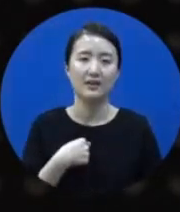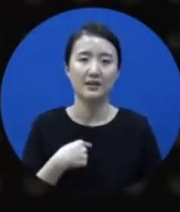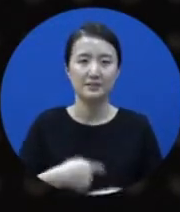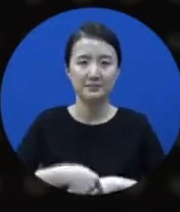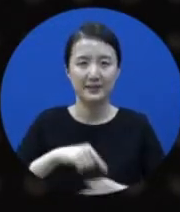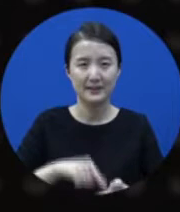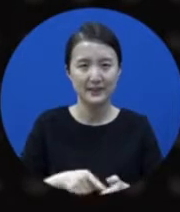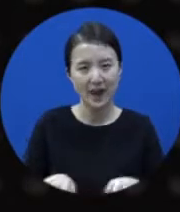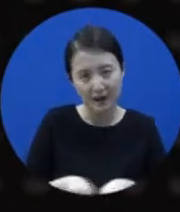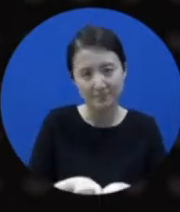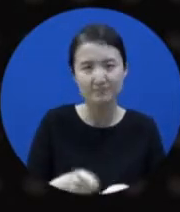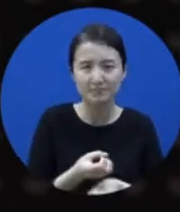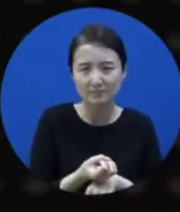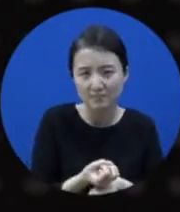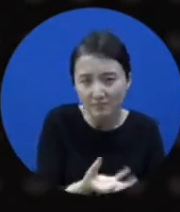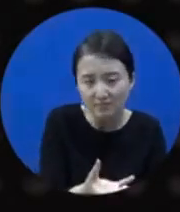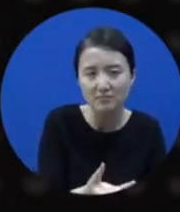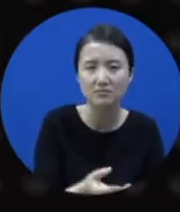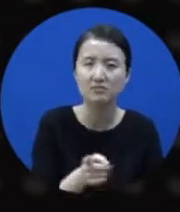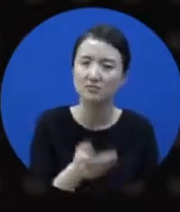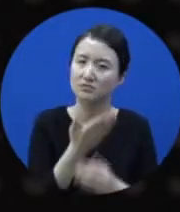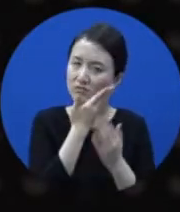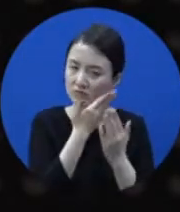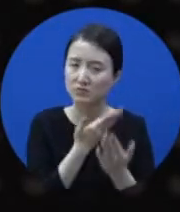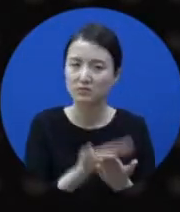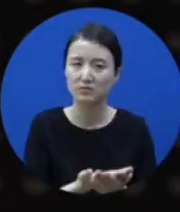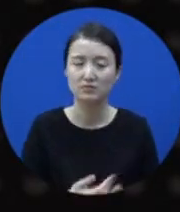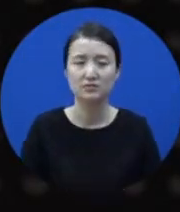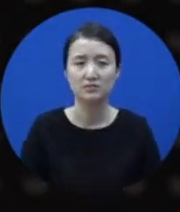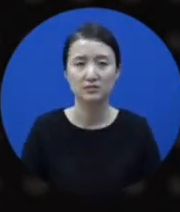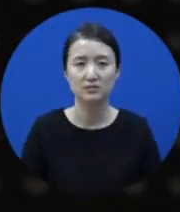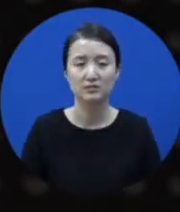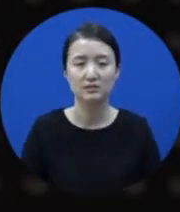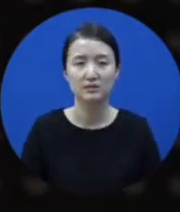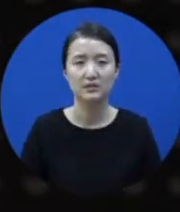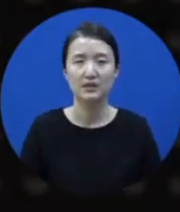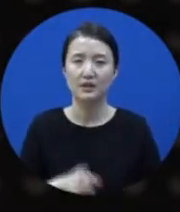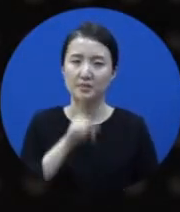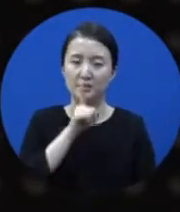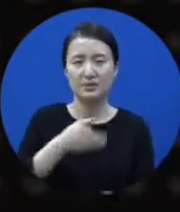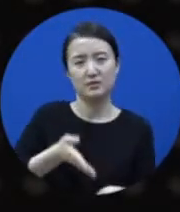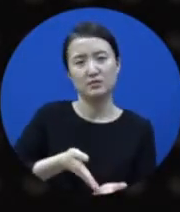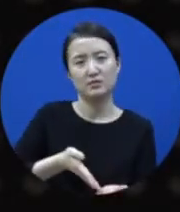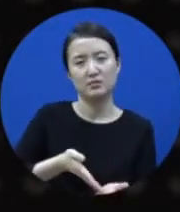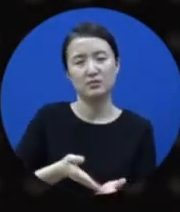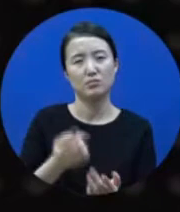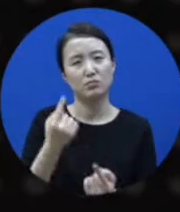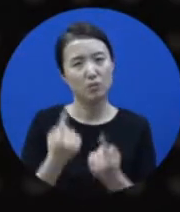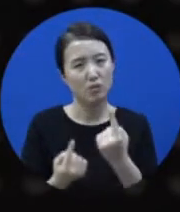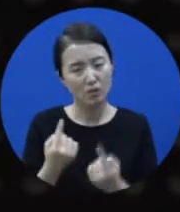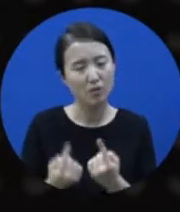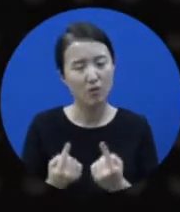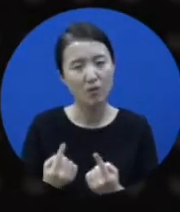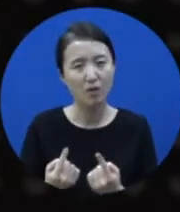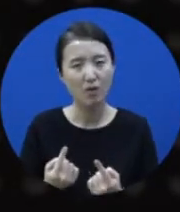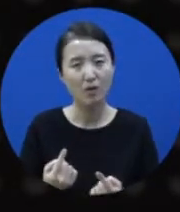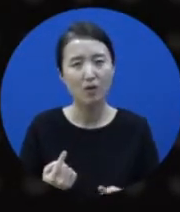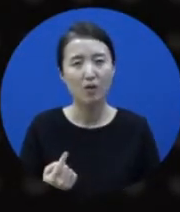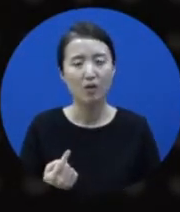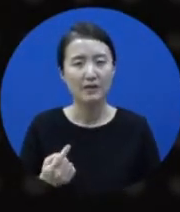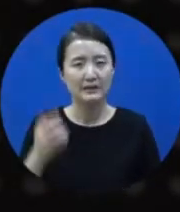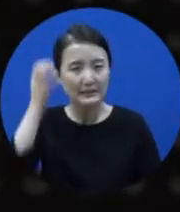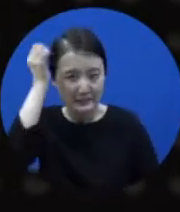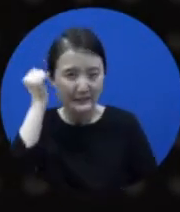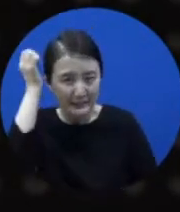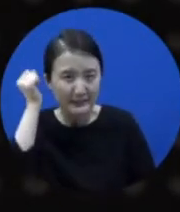많은 분들이 바로 말하는 것보다는 읽기에 급급하고 아니면 외우기에 급급하다는 얘기입니다. 그래서